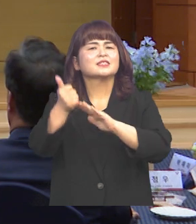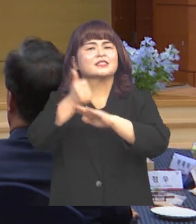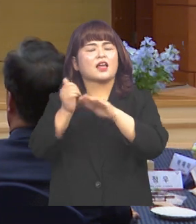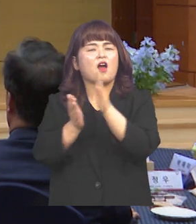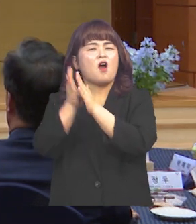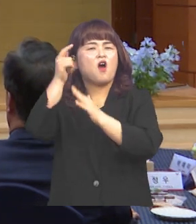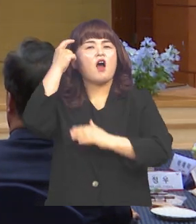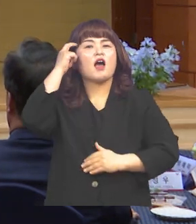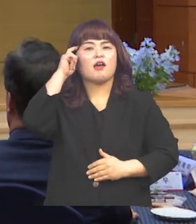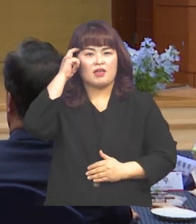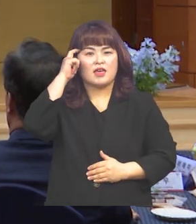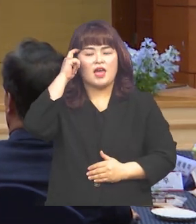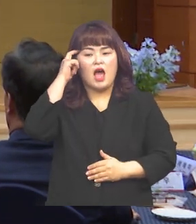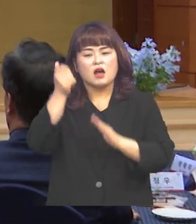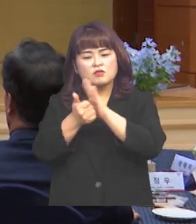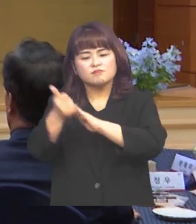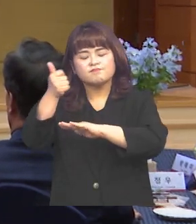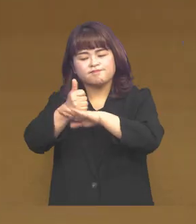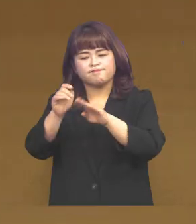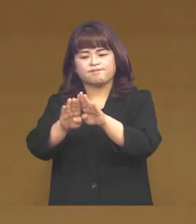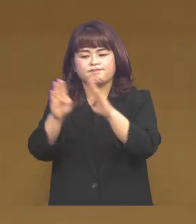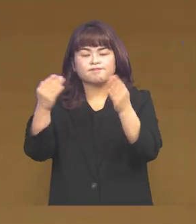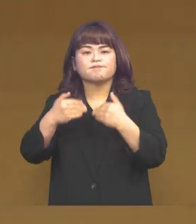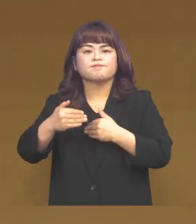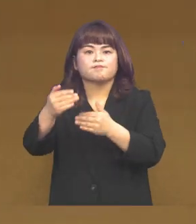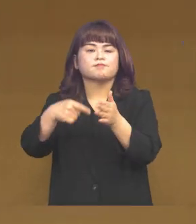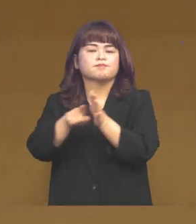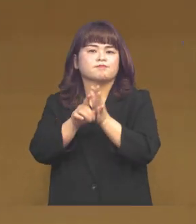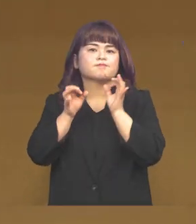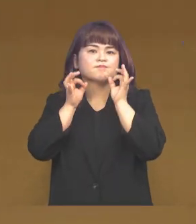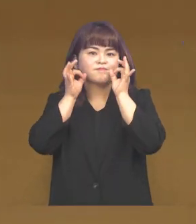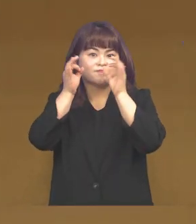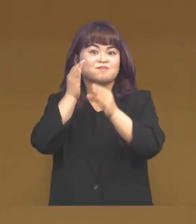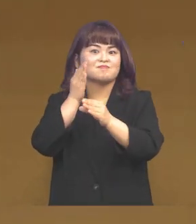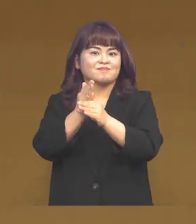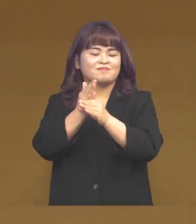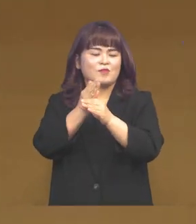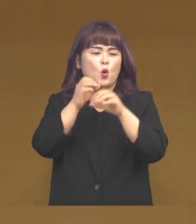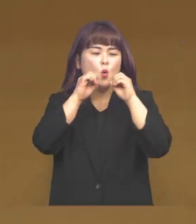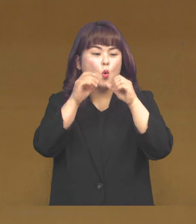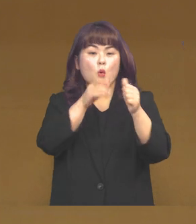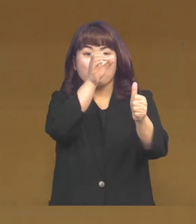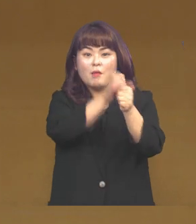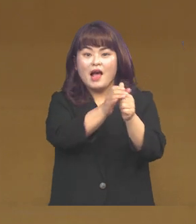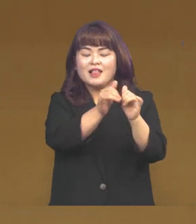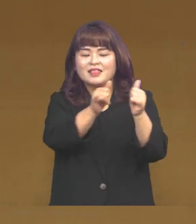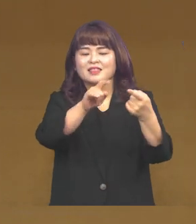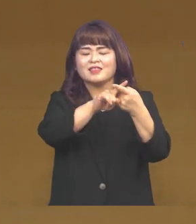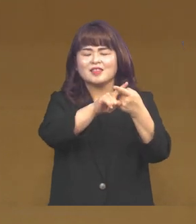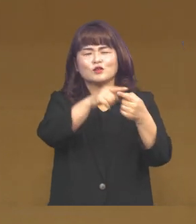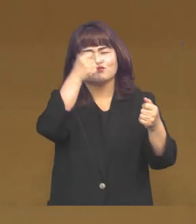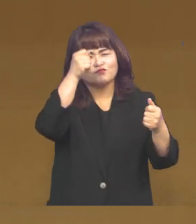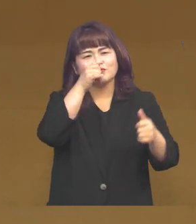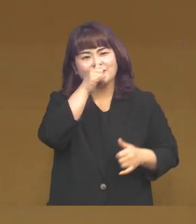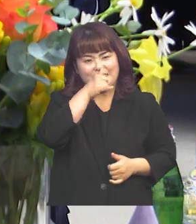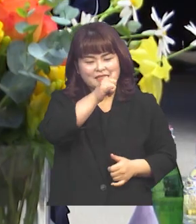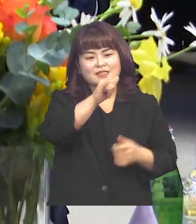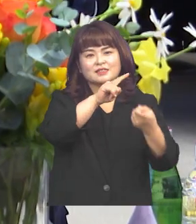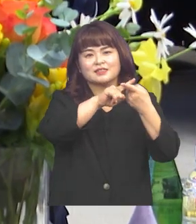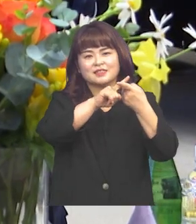영광으로 생각하고 성공적인 개최를 위해 최선의 노력을 다하고 있다며 홍보대사를 수락한 훌륭한